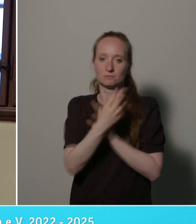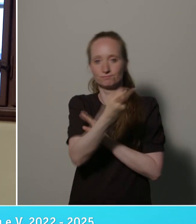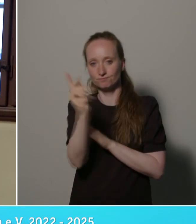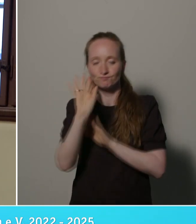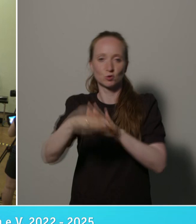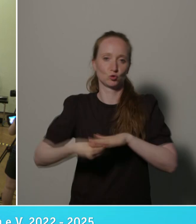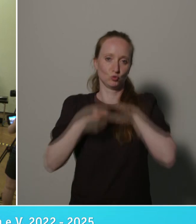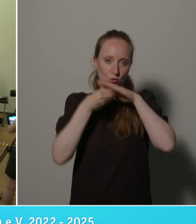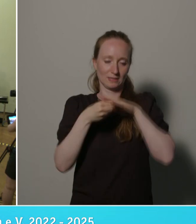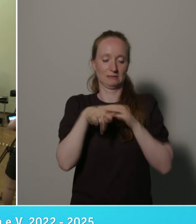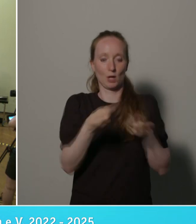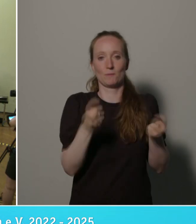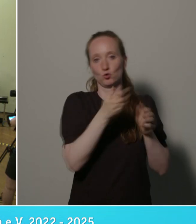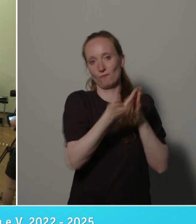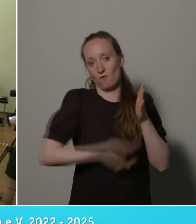Dank.